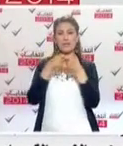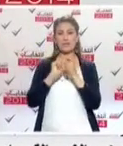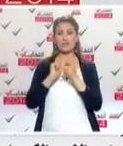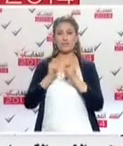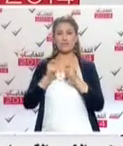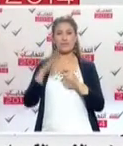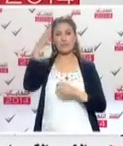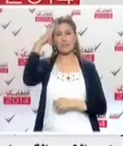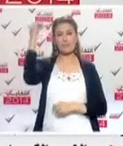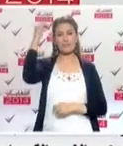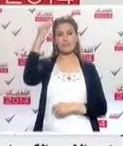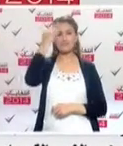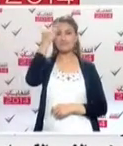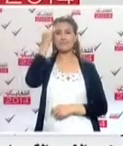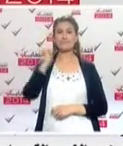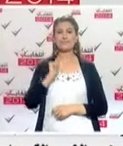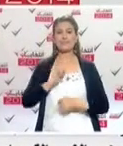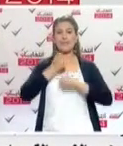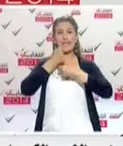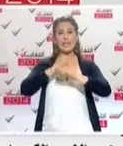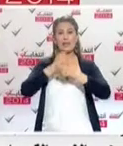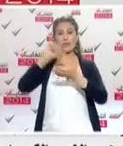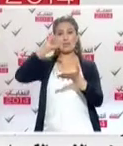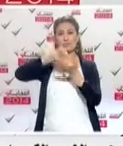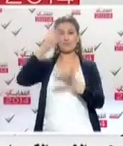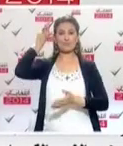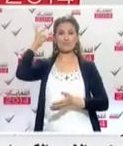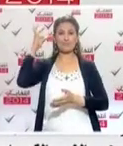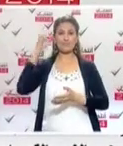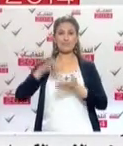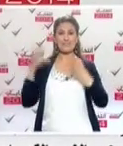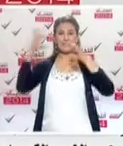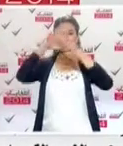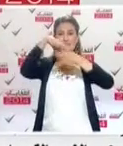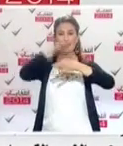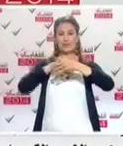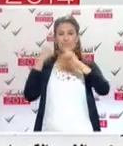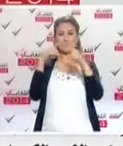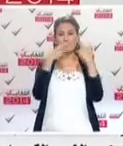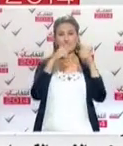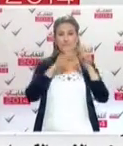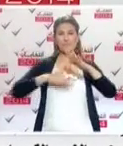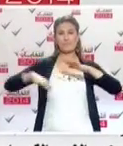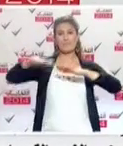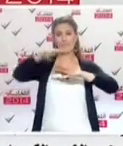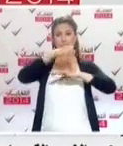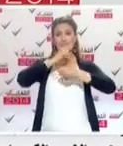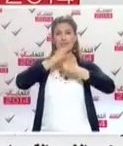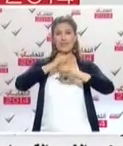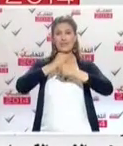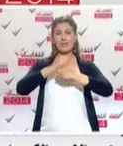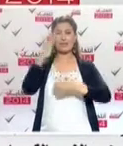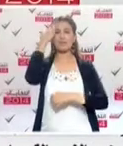والنساء الأفذاذ. القيروان التي تتوسط البلاد التونسية وهي همزة وصل بين كل الأقاليم. القيروان ورغم